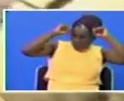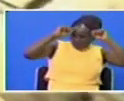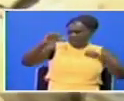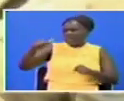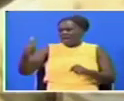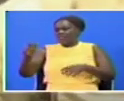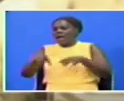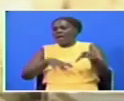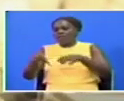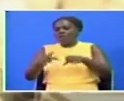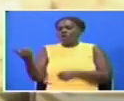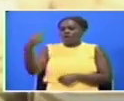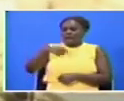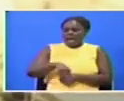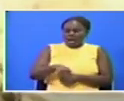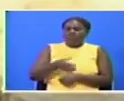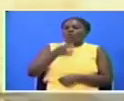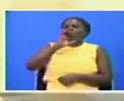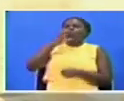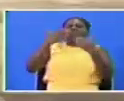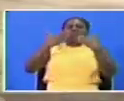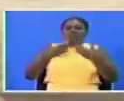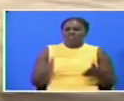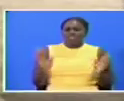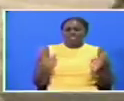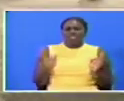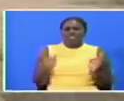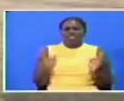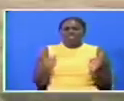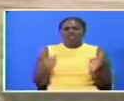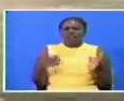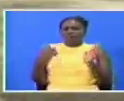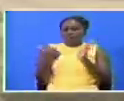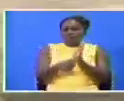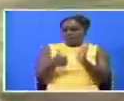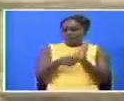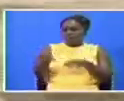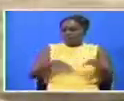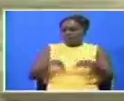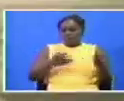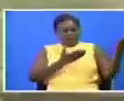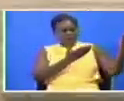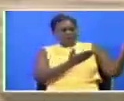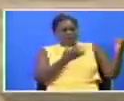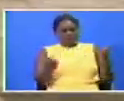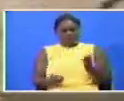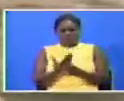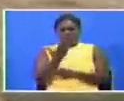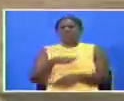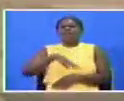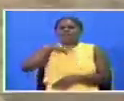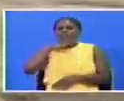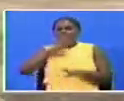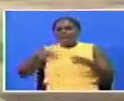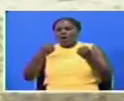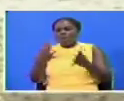kidogo zinakunywa, zinamaliza hii maji kabisa. Masaibu ya wanyamapori hapa yamesababisha vifo vya